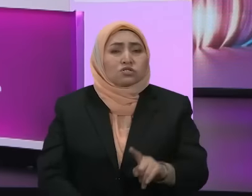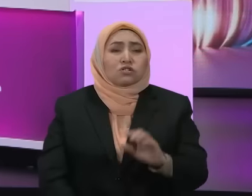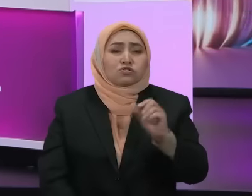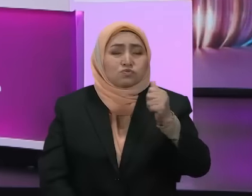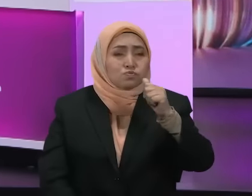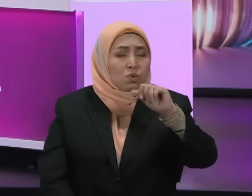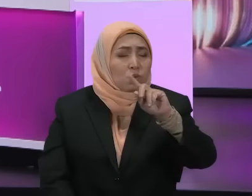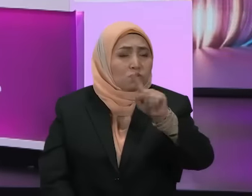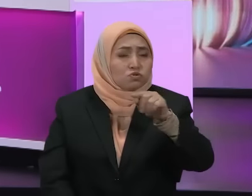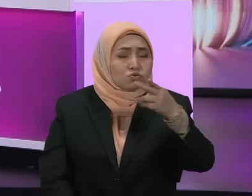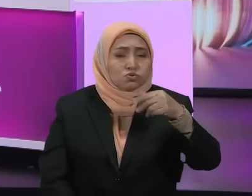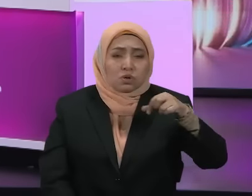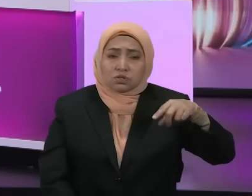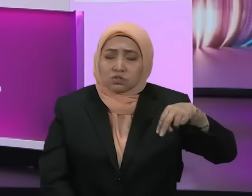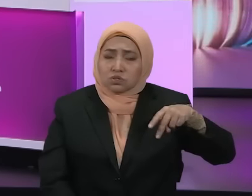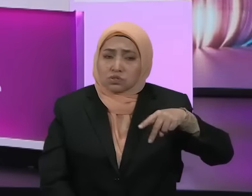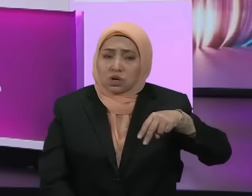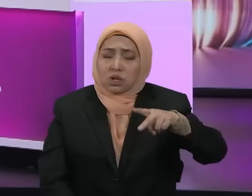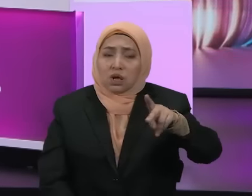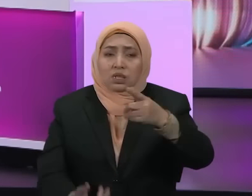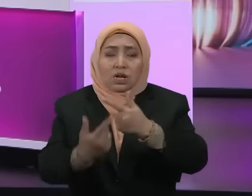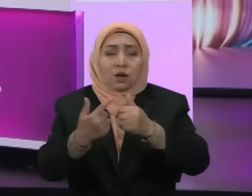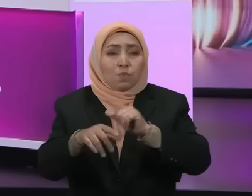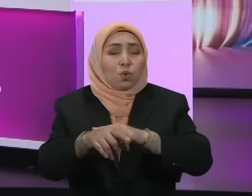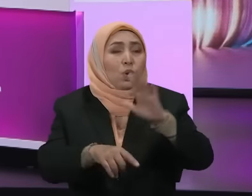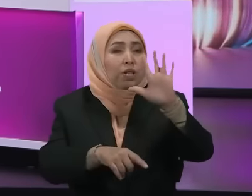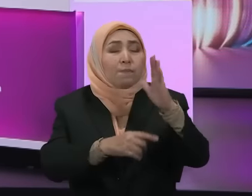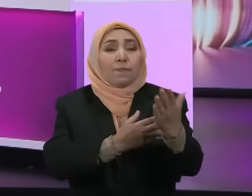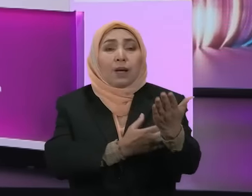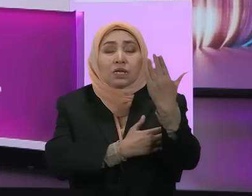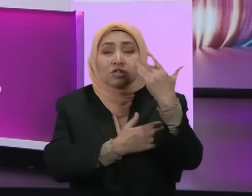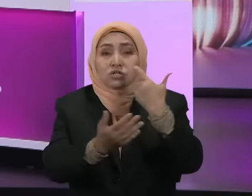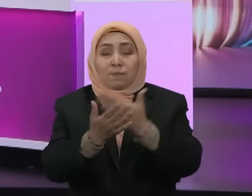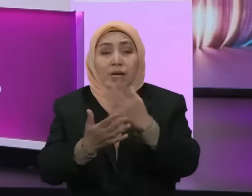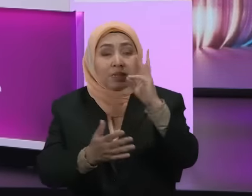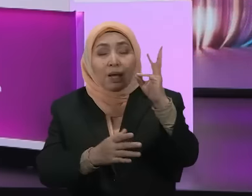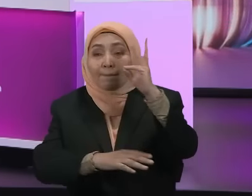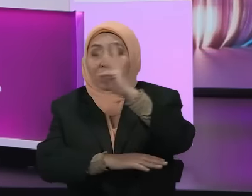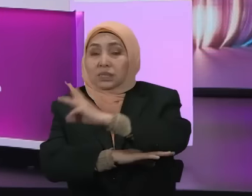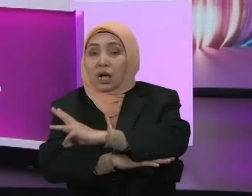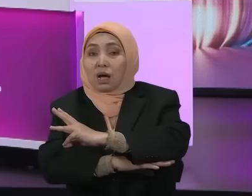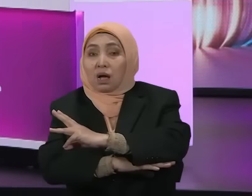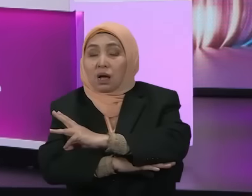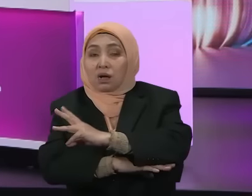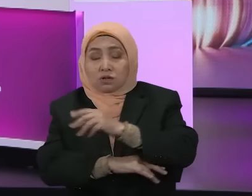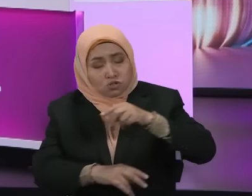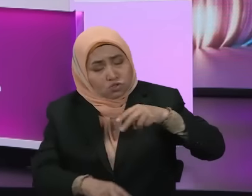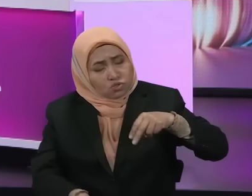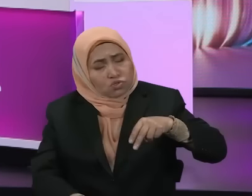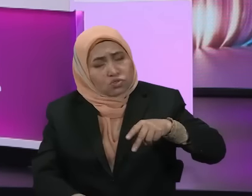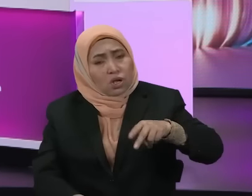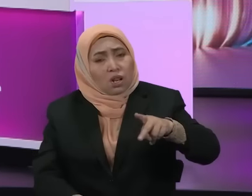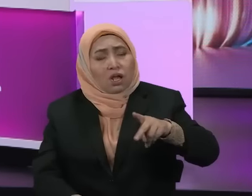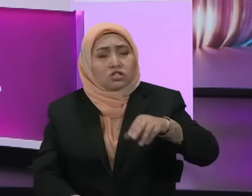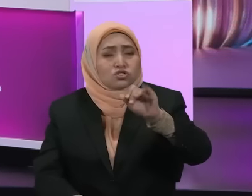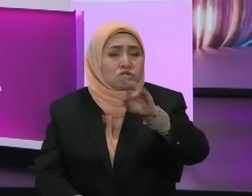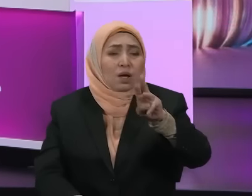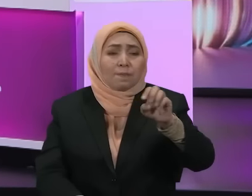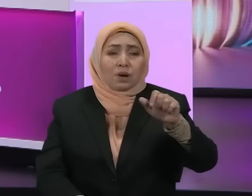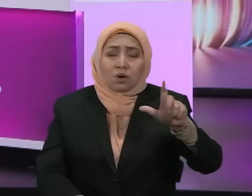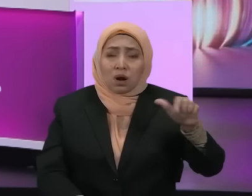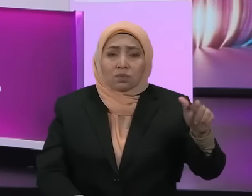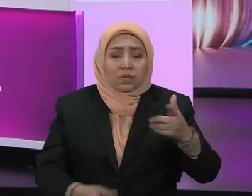itu berjalan kaki daripada pukul 5.30 pagi sampai 6.30 petang. Subhanallah, berjalan kaki ya. 10. Untuk jamrah dan juga